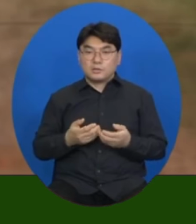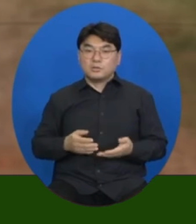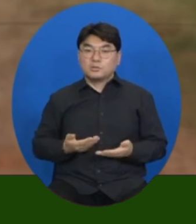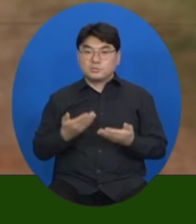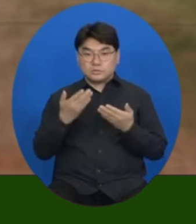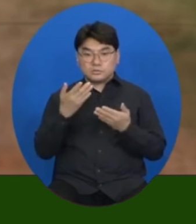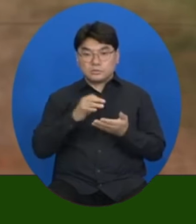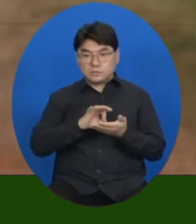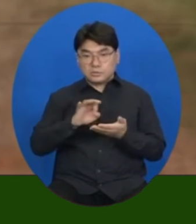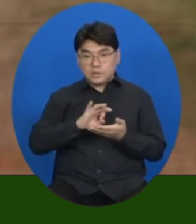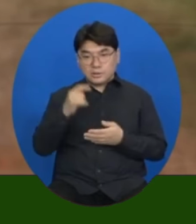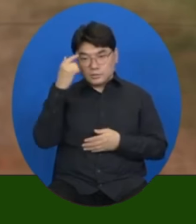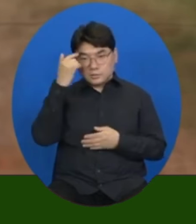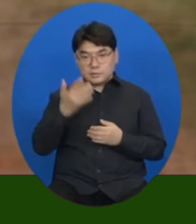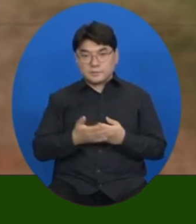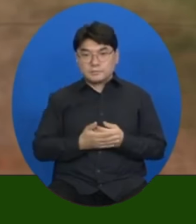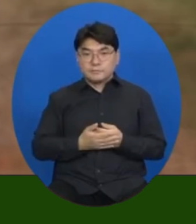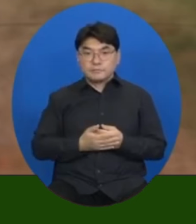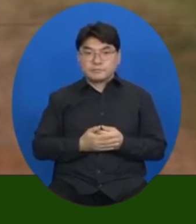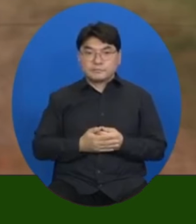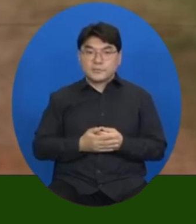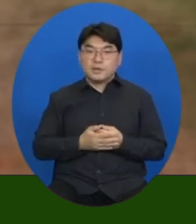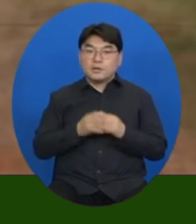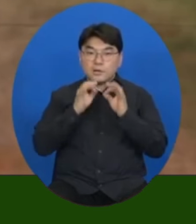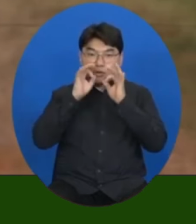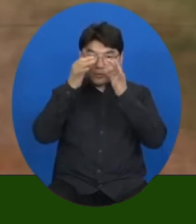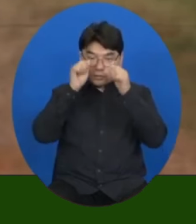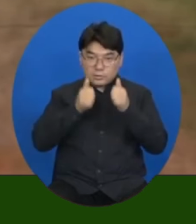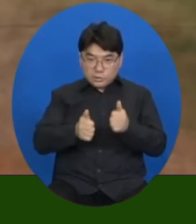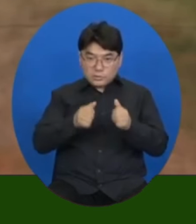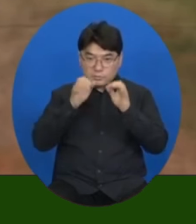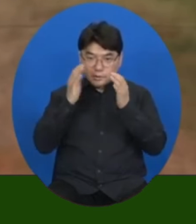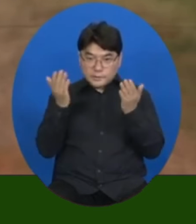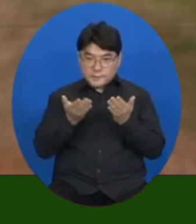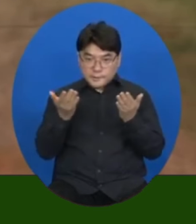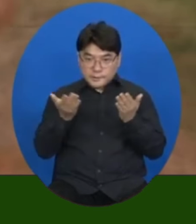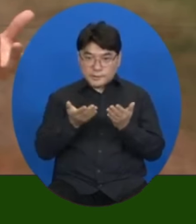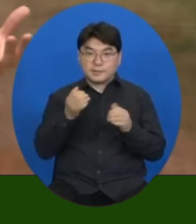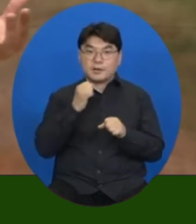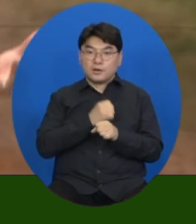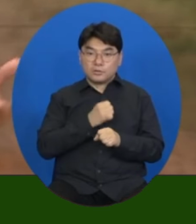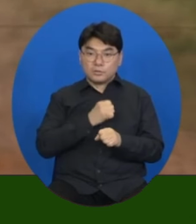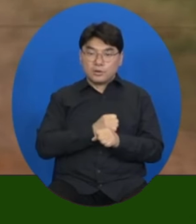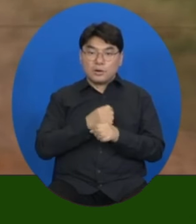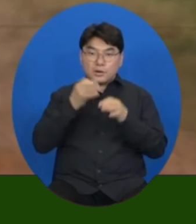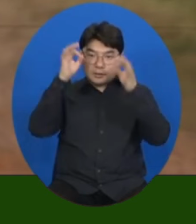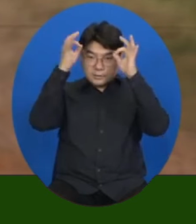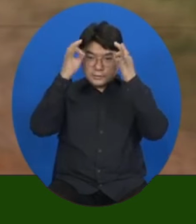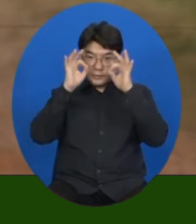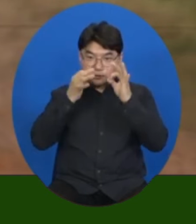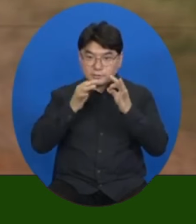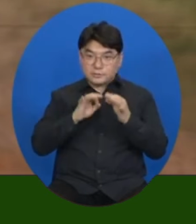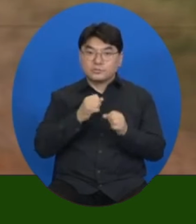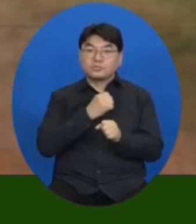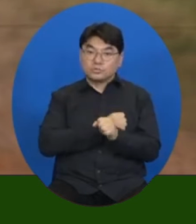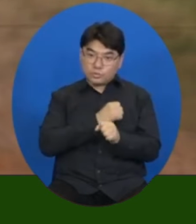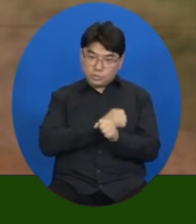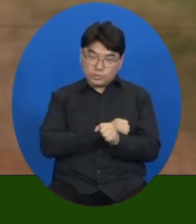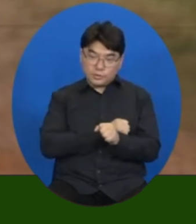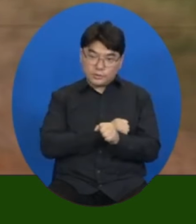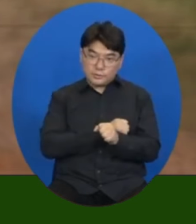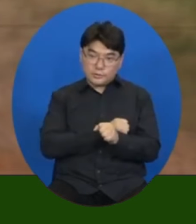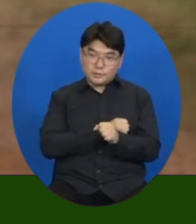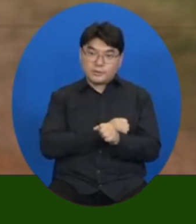걱정을 합니다 그래서 돈을 벌기 열심히 일을 해요 그리고 그렇게 해야 하고 또한 수고하고 땀을 흘리는 것이 마땅합니다 노동의